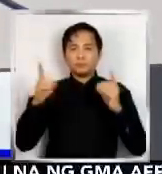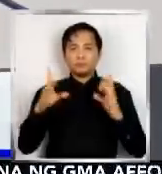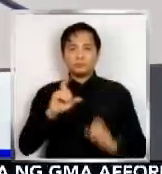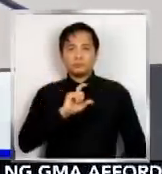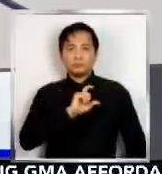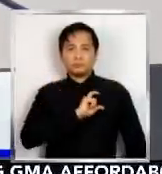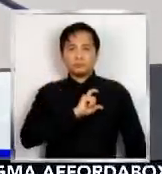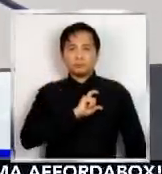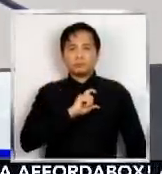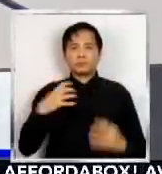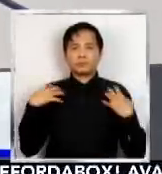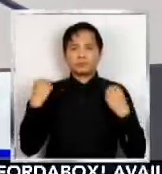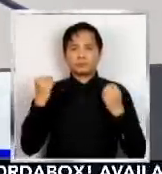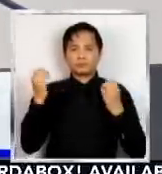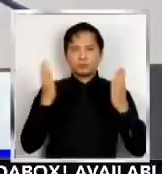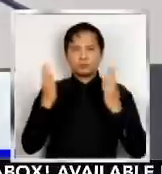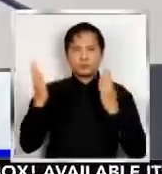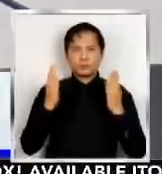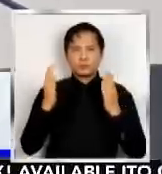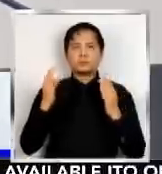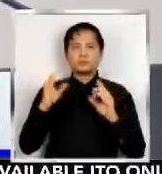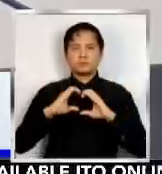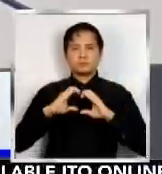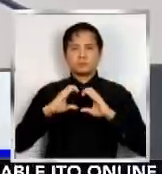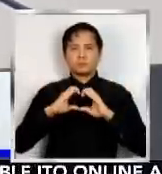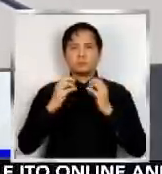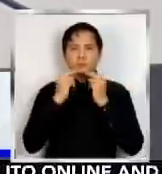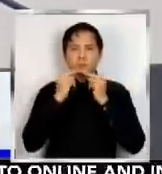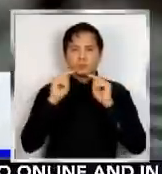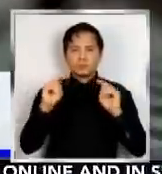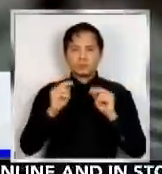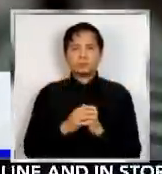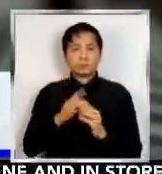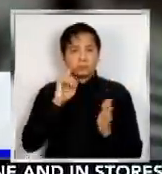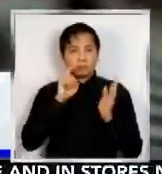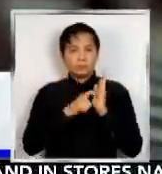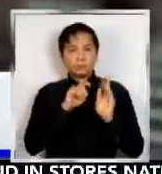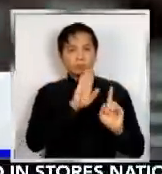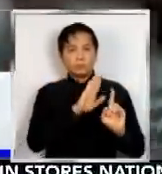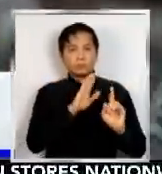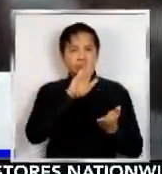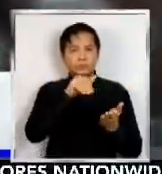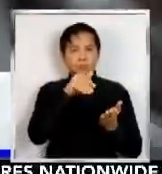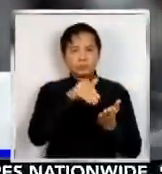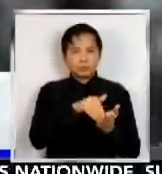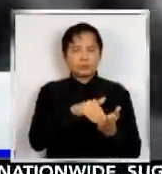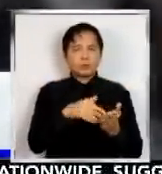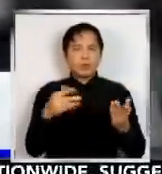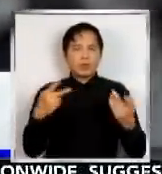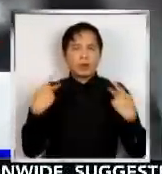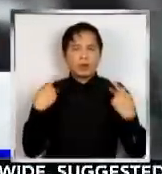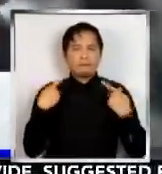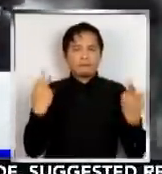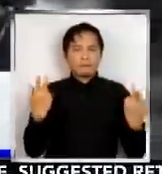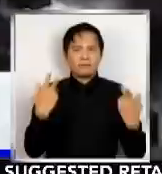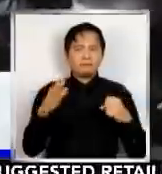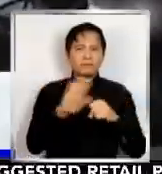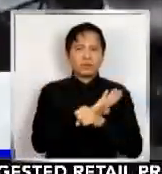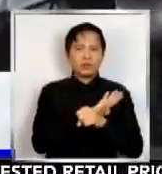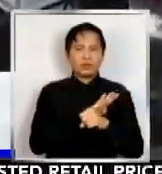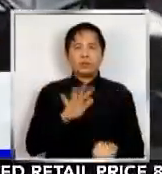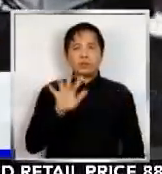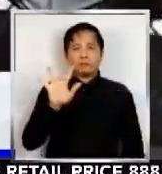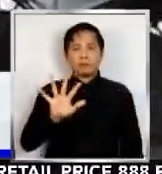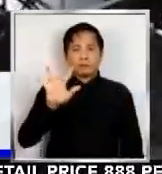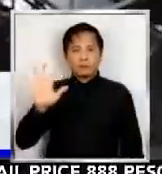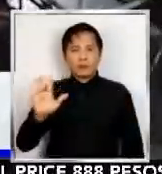na nag-uumapaw na ang Kiangan Treatment Facility ngayon. May 55-bed capacity daw ang pasilidad na ito,